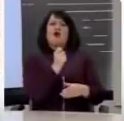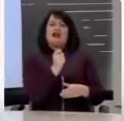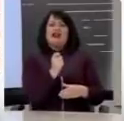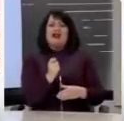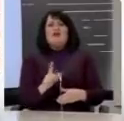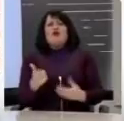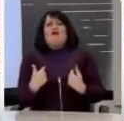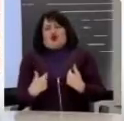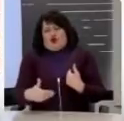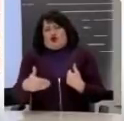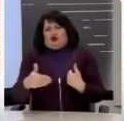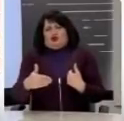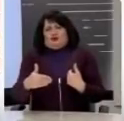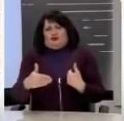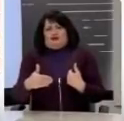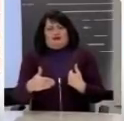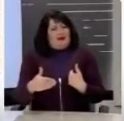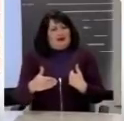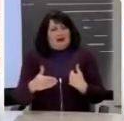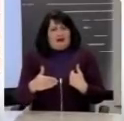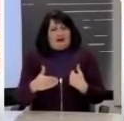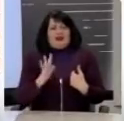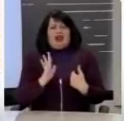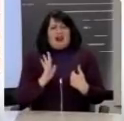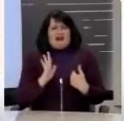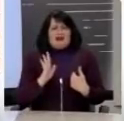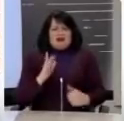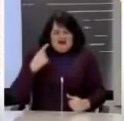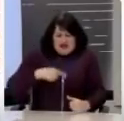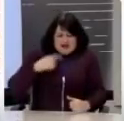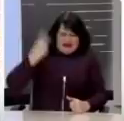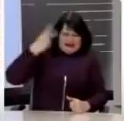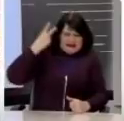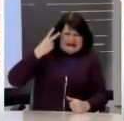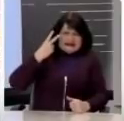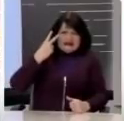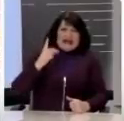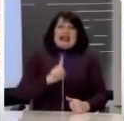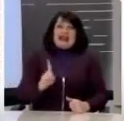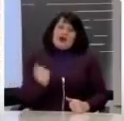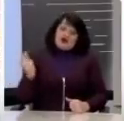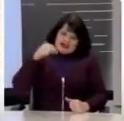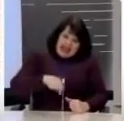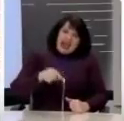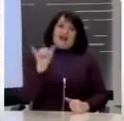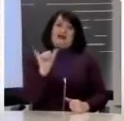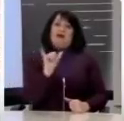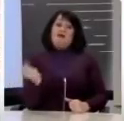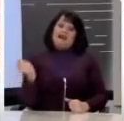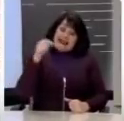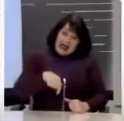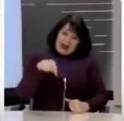τέτοιου είδους μορφές. Καλό λοιπόν τον κύριο Μητσοτάκη να μαζευτεί και να έρθει εδώ την Πέμπτη. Να έρθει εδώ την